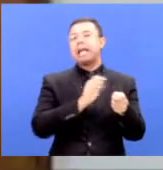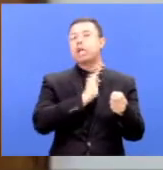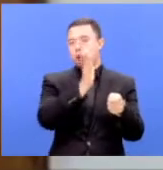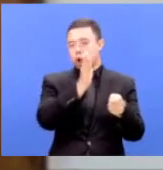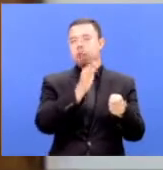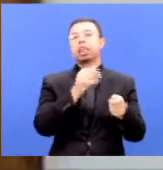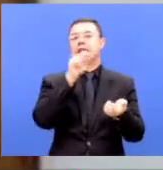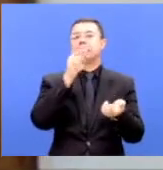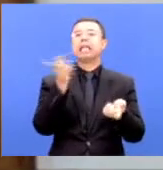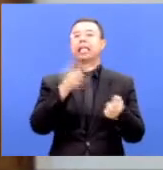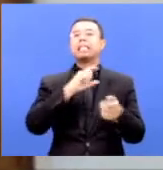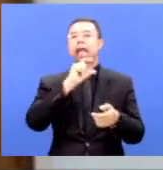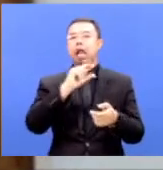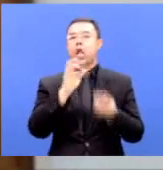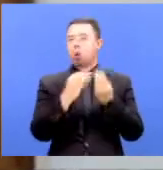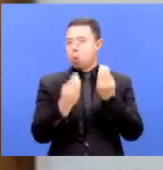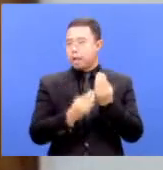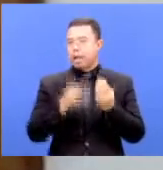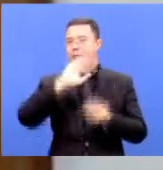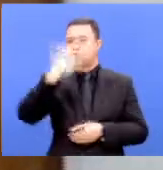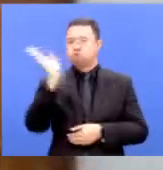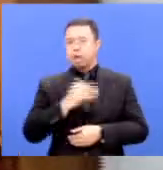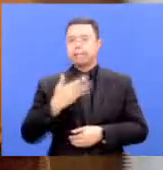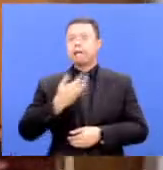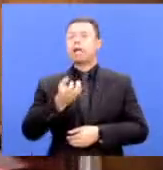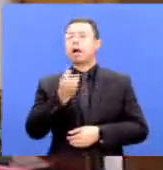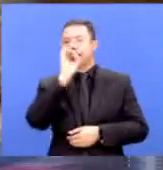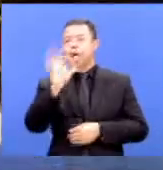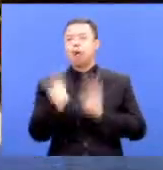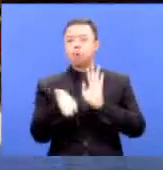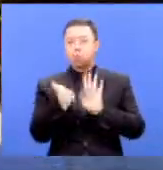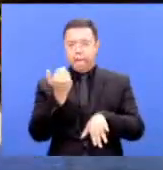berkompetisi. Itu ya, enggak perlu saya ulang-ulangi lagi. Kembalikan.